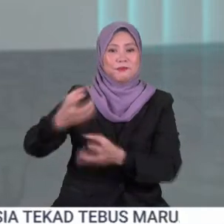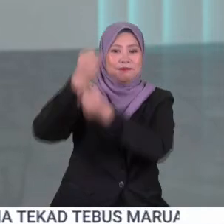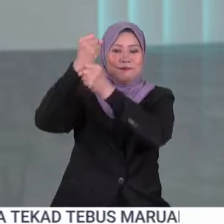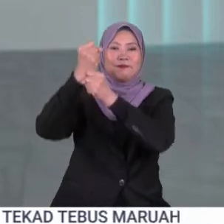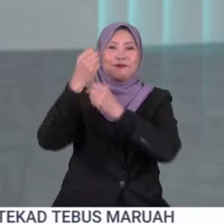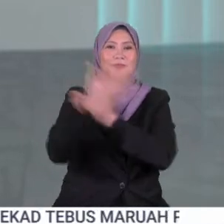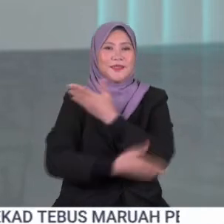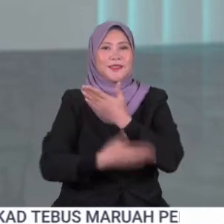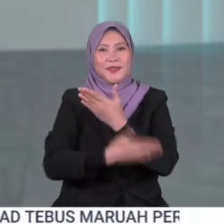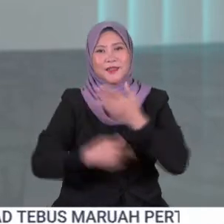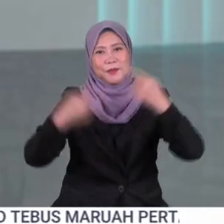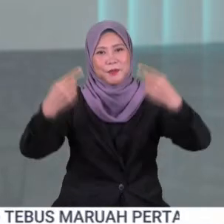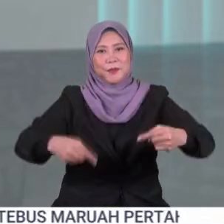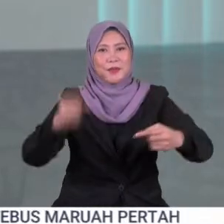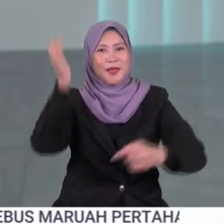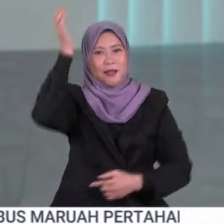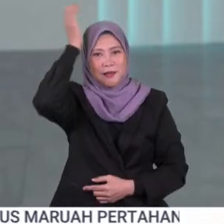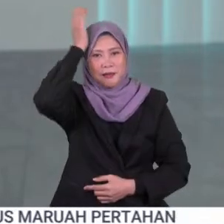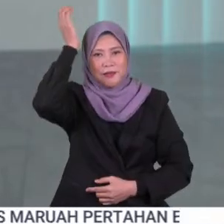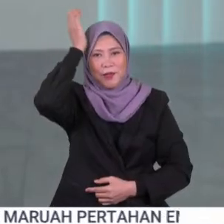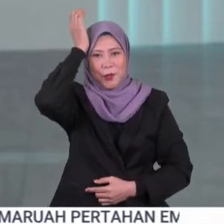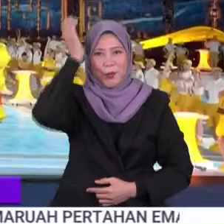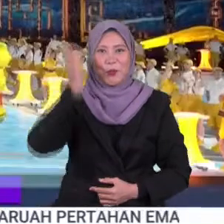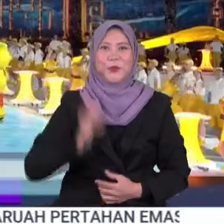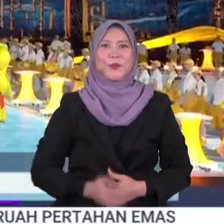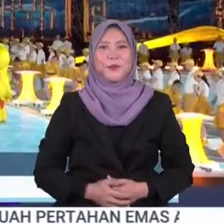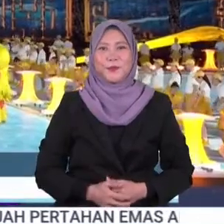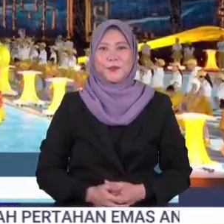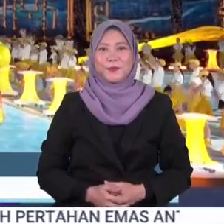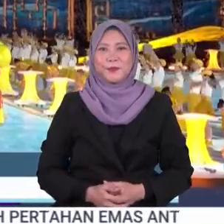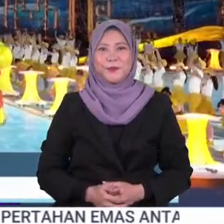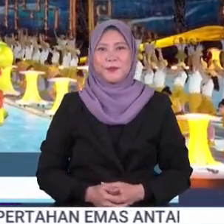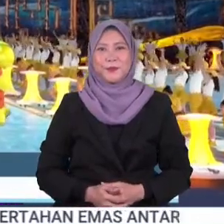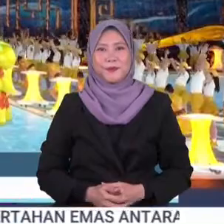atlet negara pada Temasya Hangzhou.